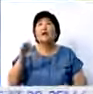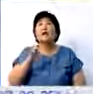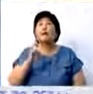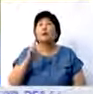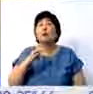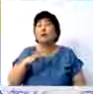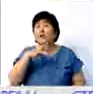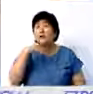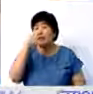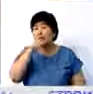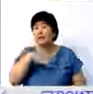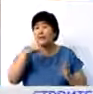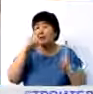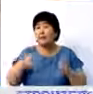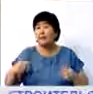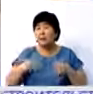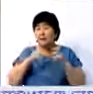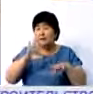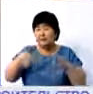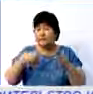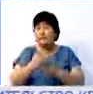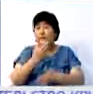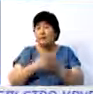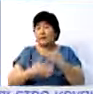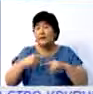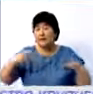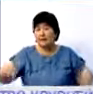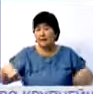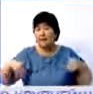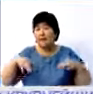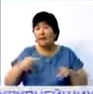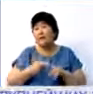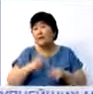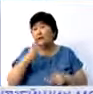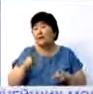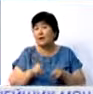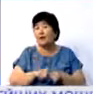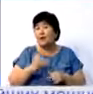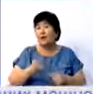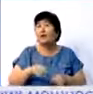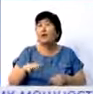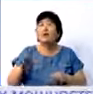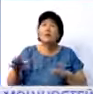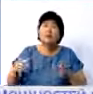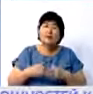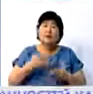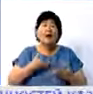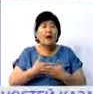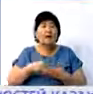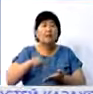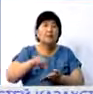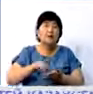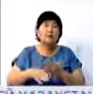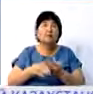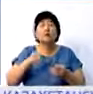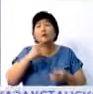Куанышпекула несколько лет назад попал в аварию и с тех пор передвигается в инвалидной коляске. Несмотря на это, с группой волонтеров он активно помогает попавшим